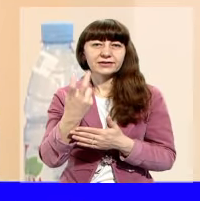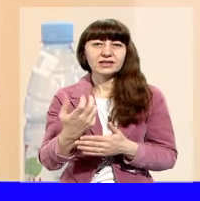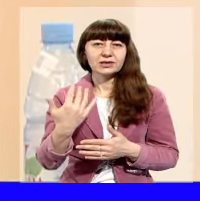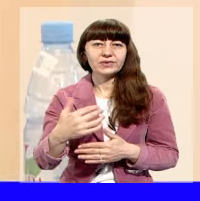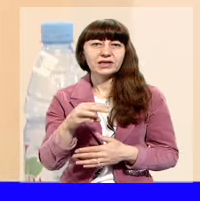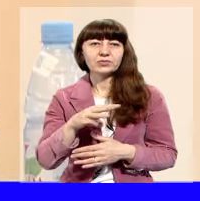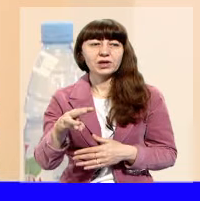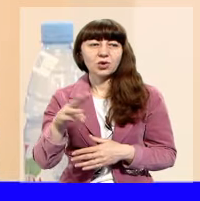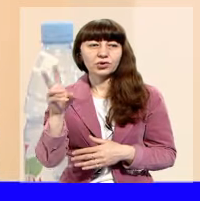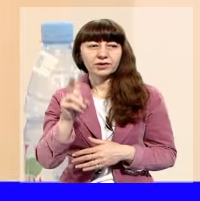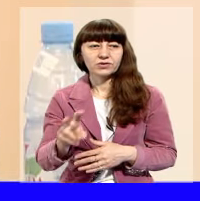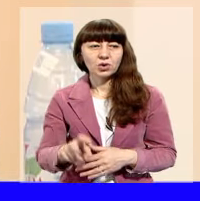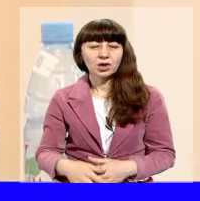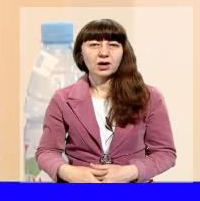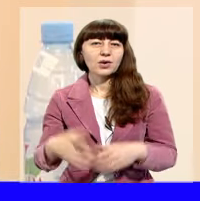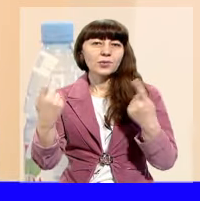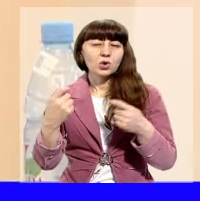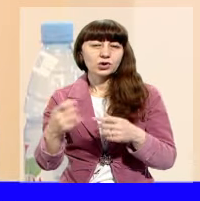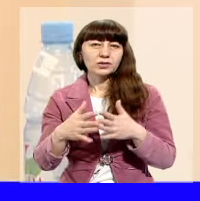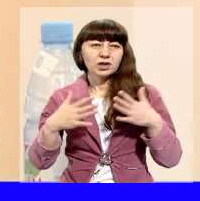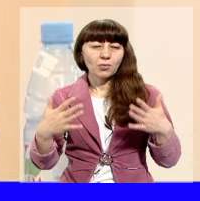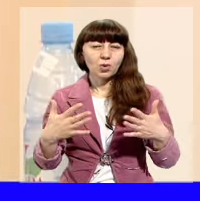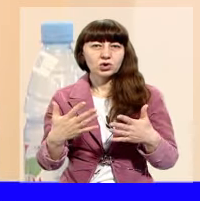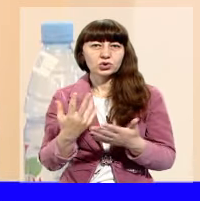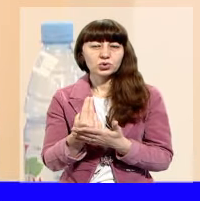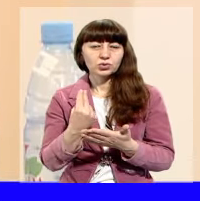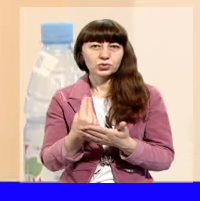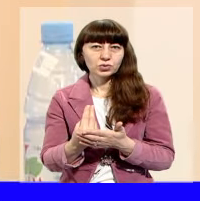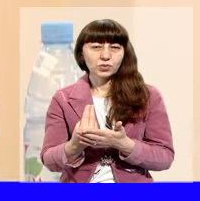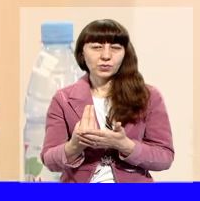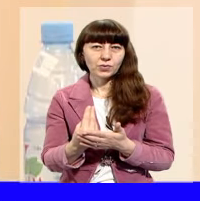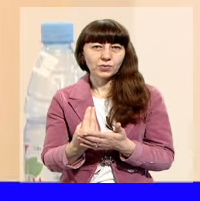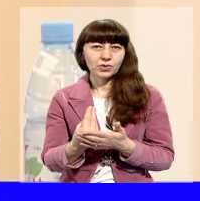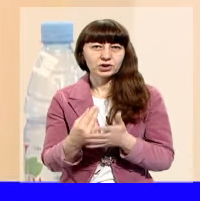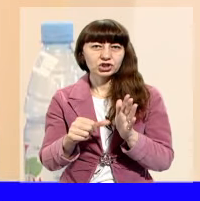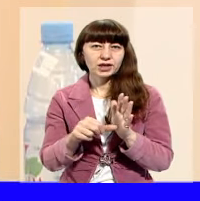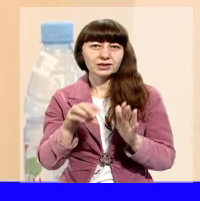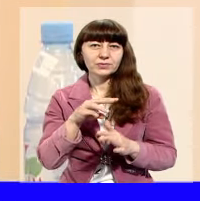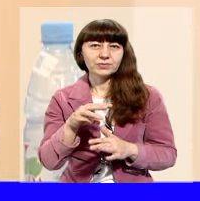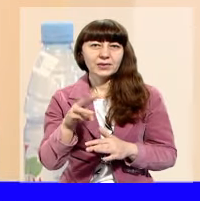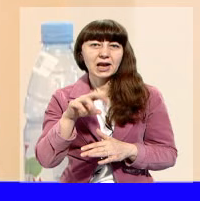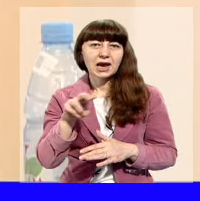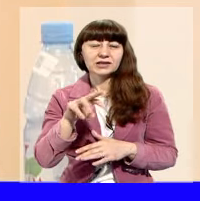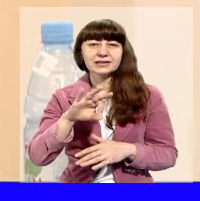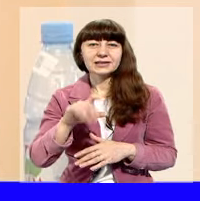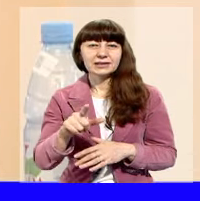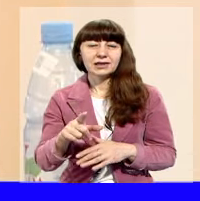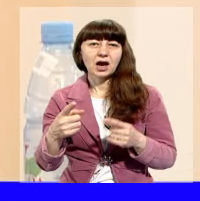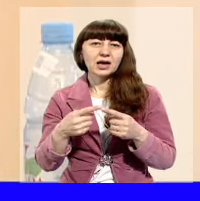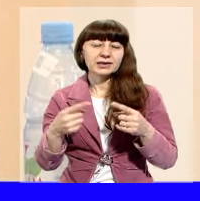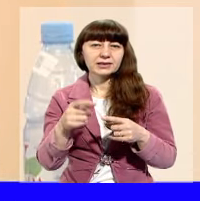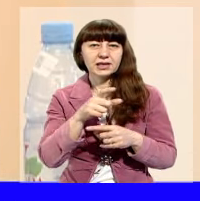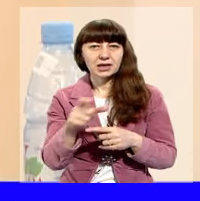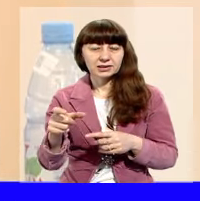учаскелердің игерілмеуіне байланысты. Оларды жекеменшікке сату мақұлданбады. Енді сол жер телімдерін аукцион арқылы өзге